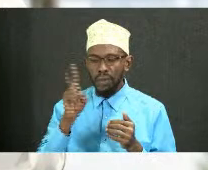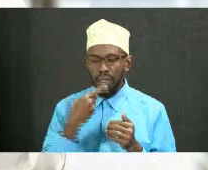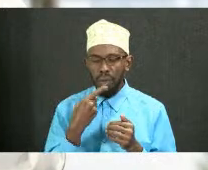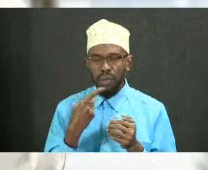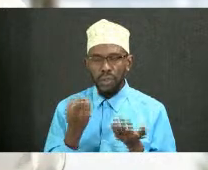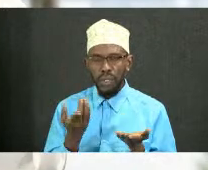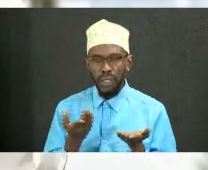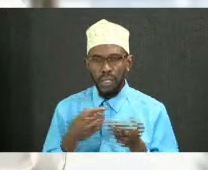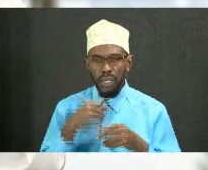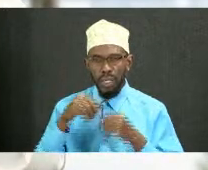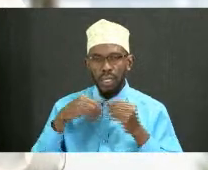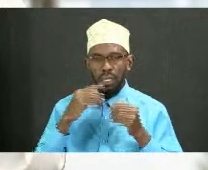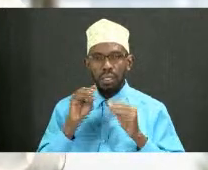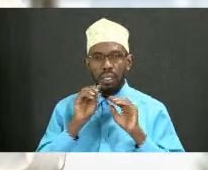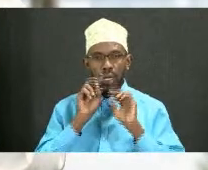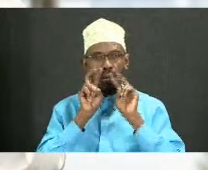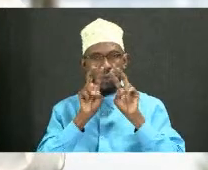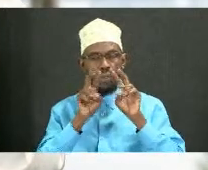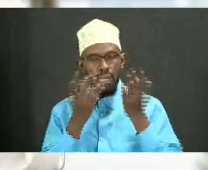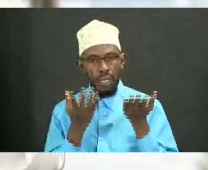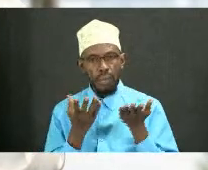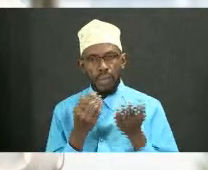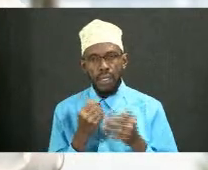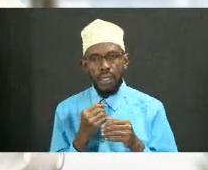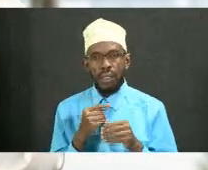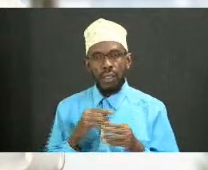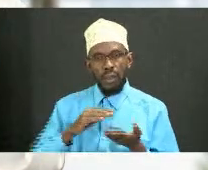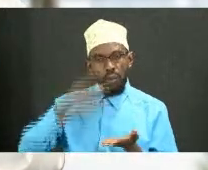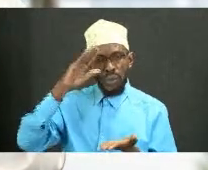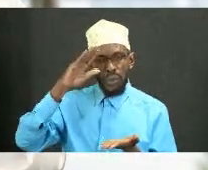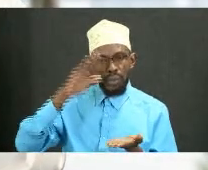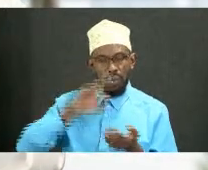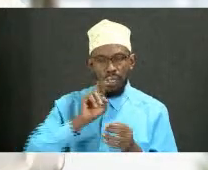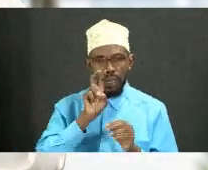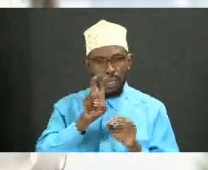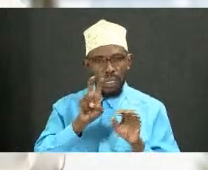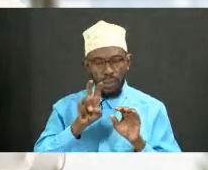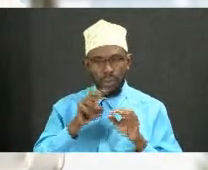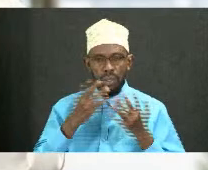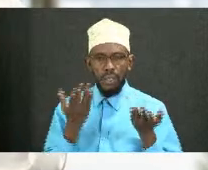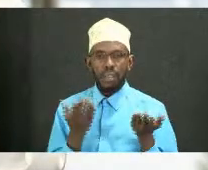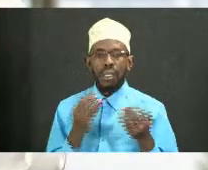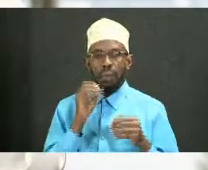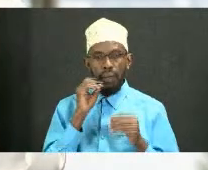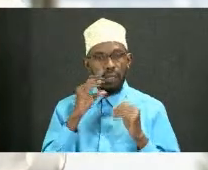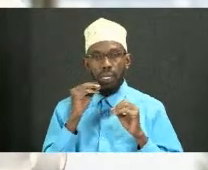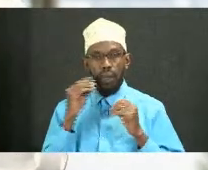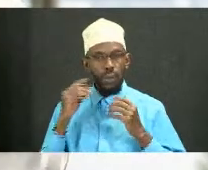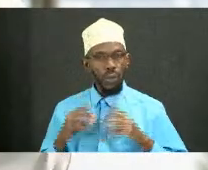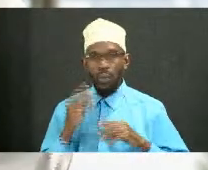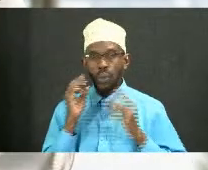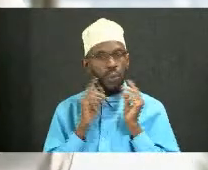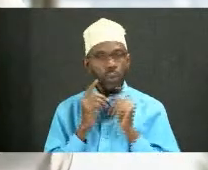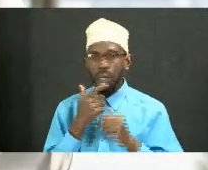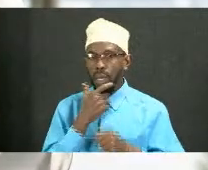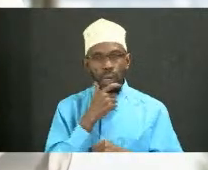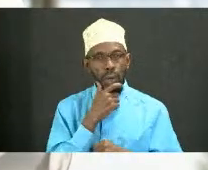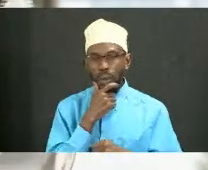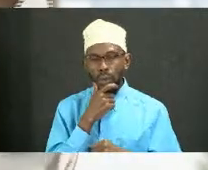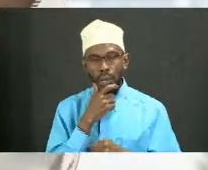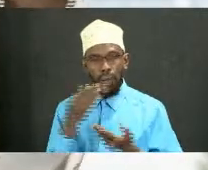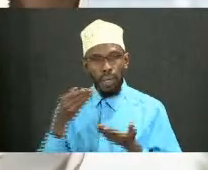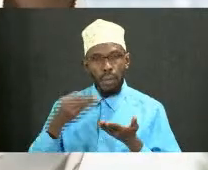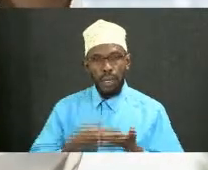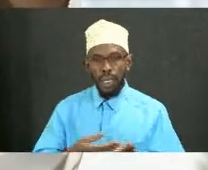Ndio utaingia nyumba ya mtu mashallah, wewe pengine unapata pato la juu zaidi, lakini ukiingia na nyumba yake mashallah unashangaa. Kile ambacho amefanya